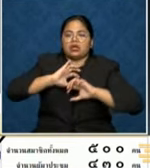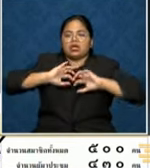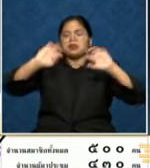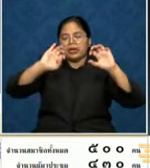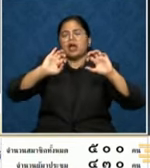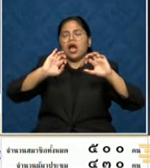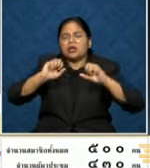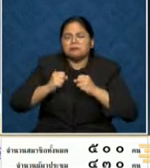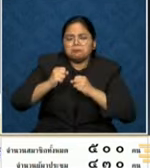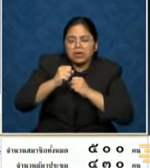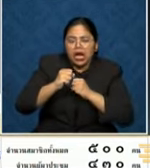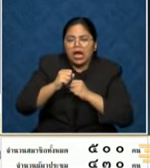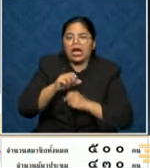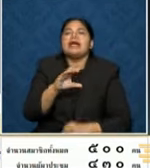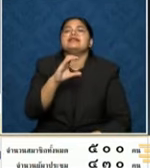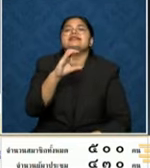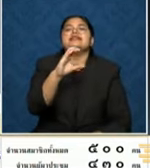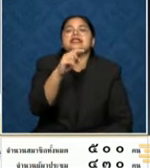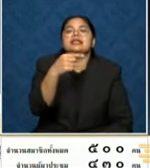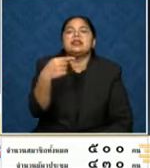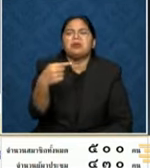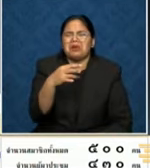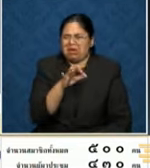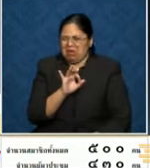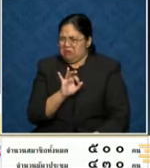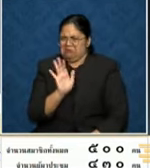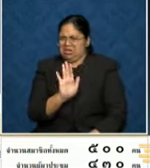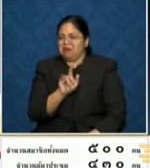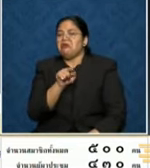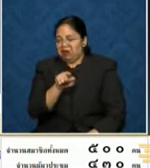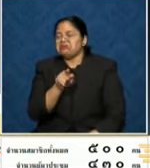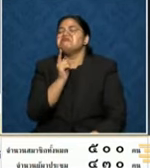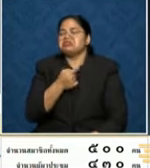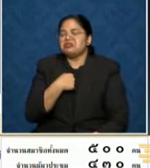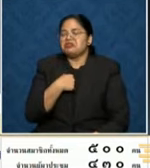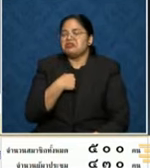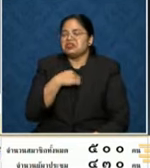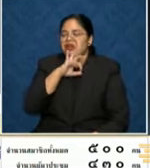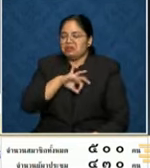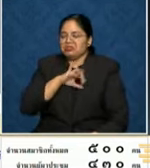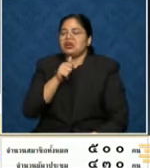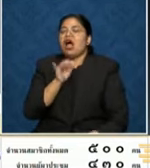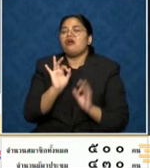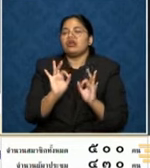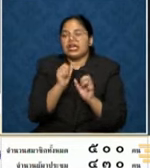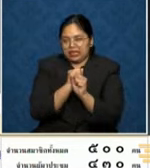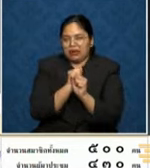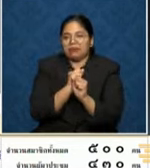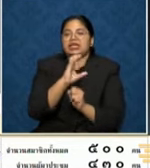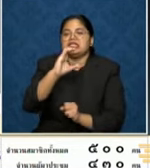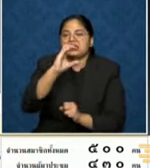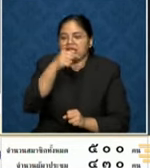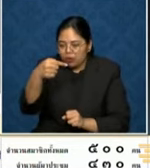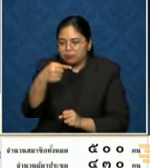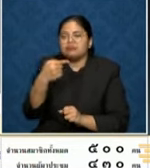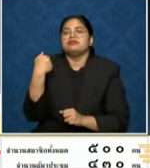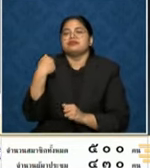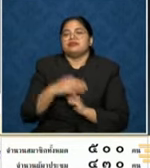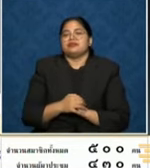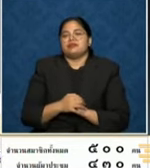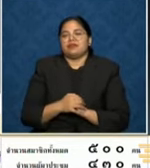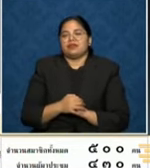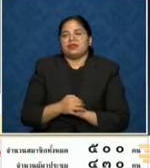ไปได้ให้ซีลบแล้วกันนะครับจะให้เอฟก็ไม่ได้ครับรัฐบาลมีความจริงใจในการทำให้ซีลบครับคราวนี้มาดูนโยบ